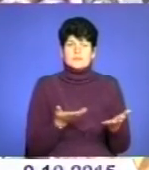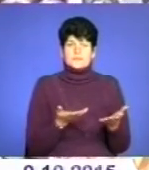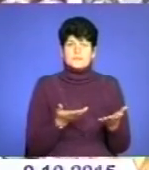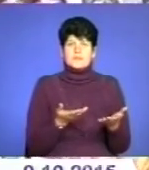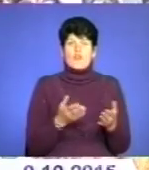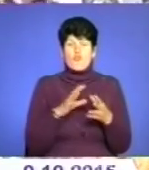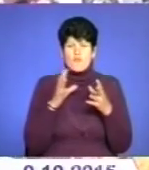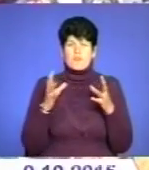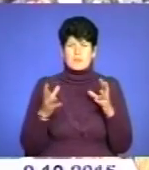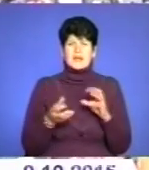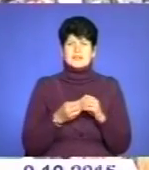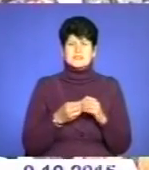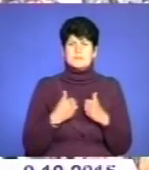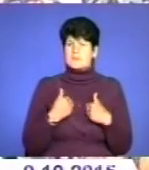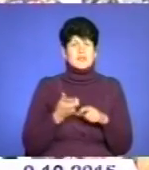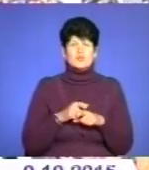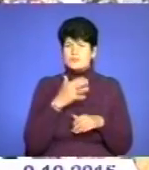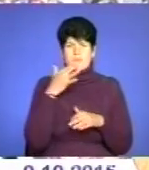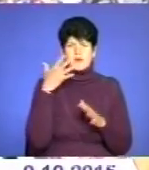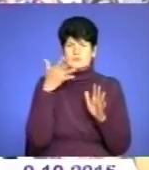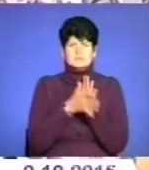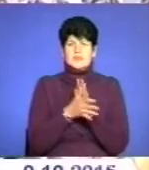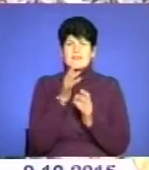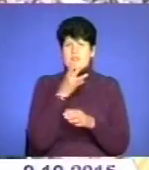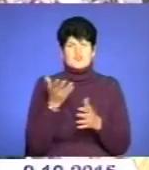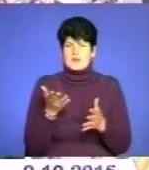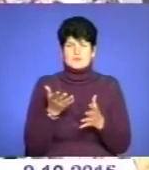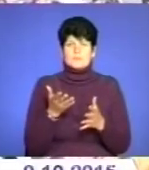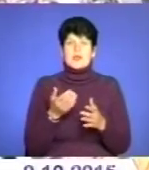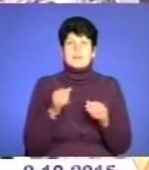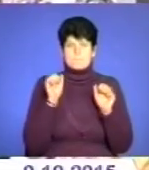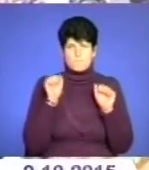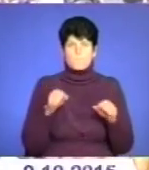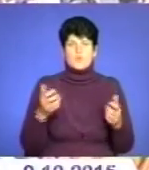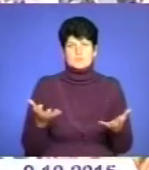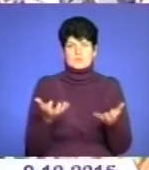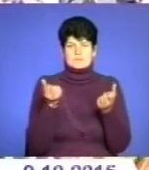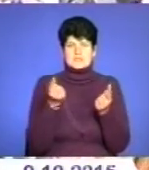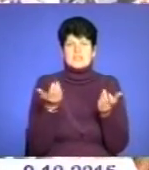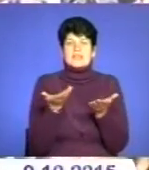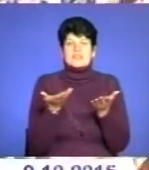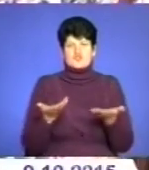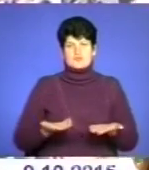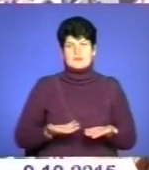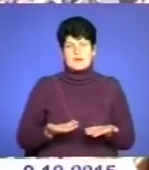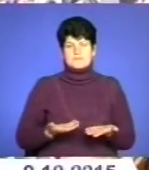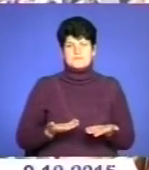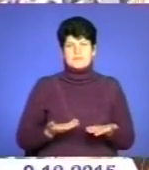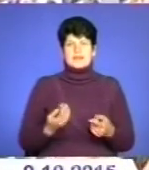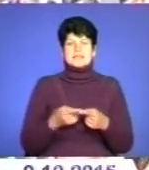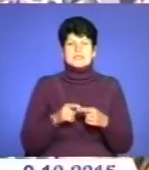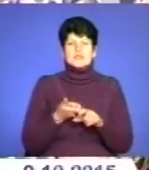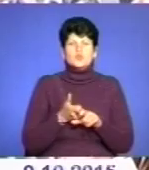принципі, ми не дуже багато затратили часу, але ми можемо спасти якесь життя. Це дуже